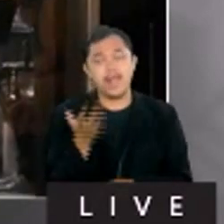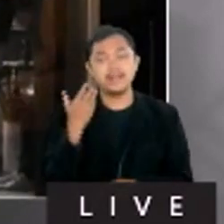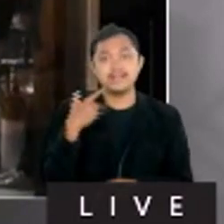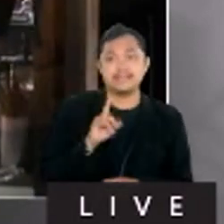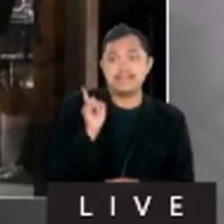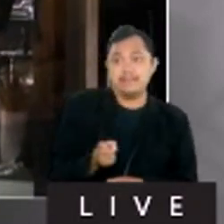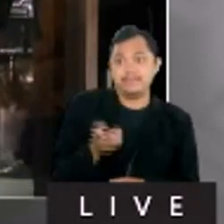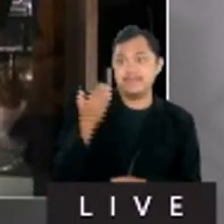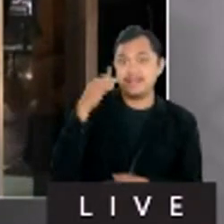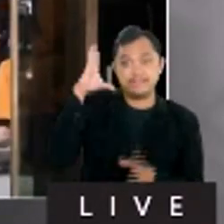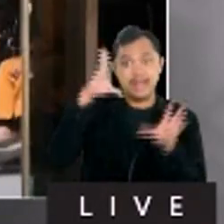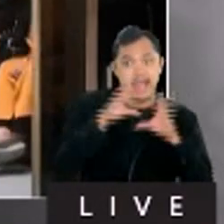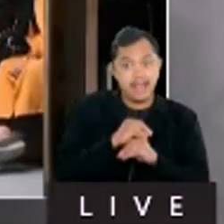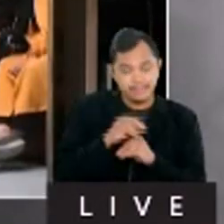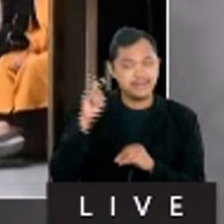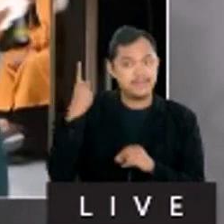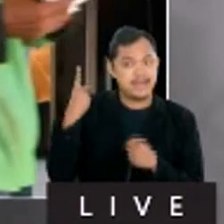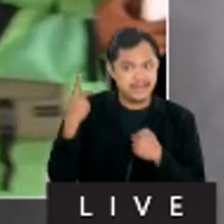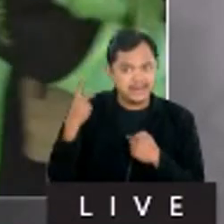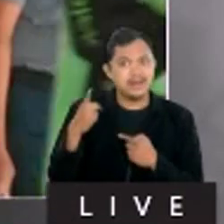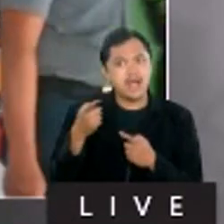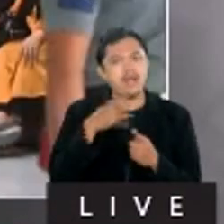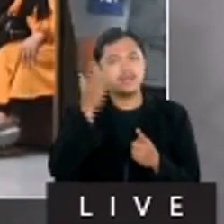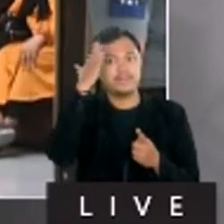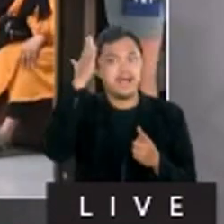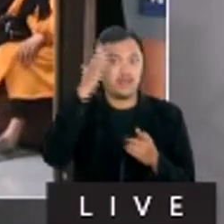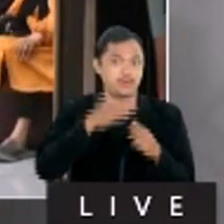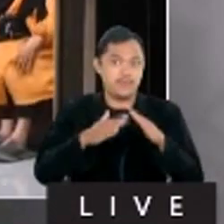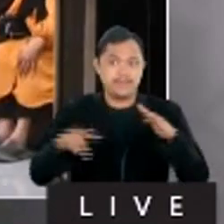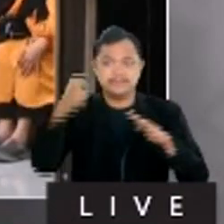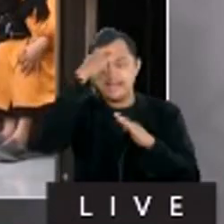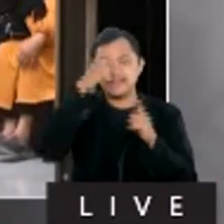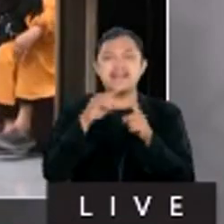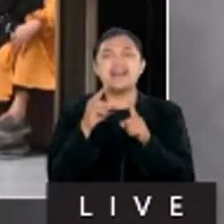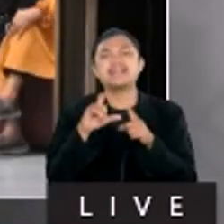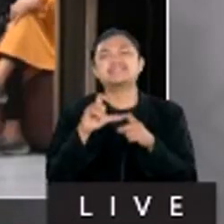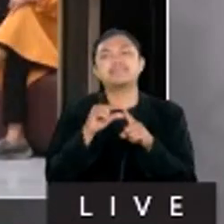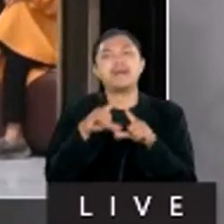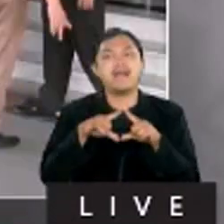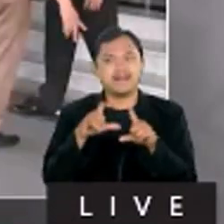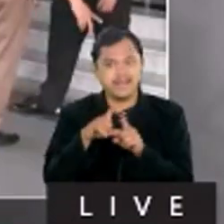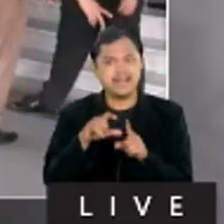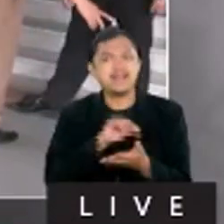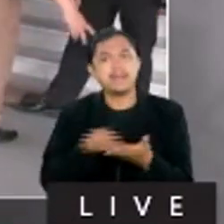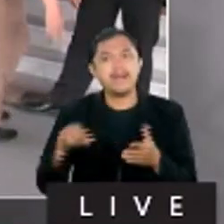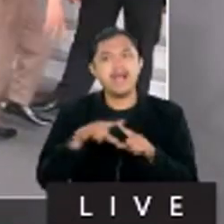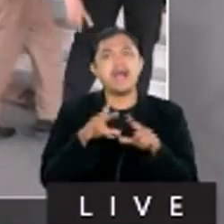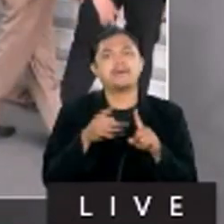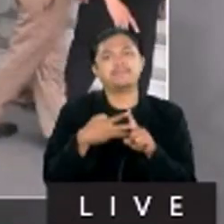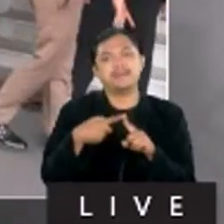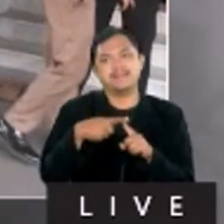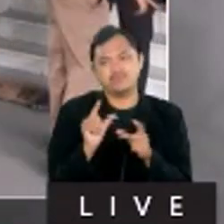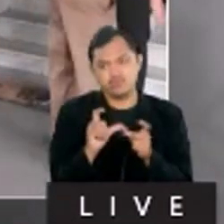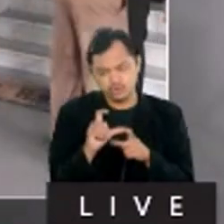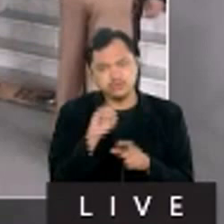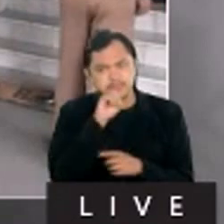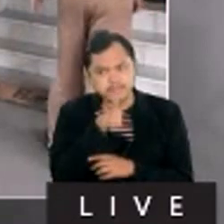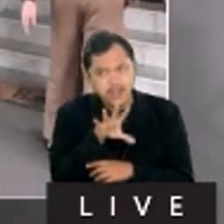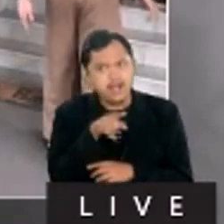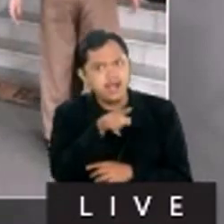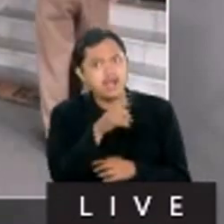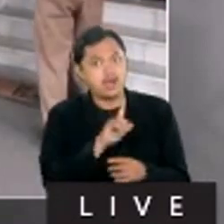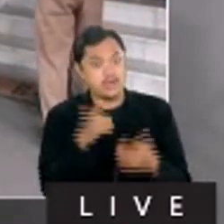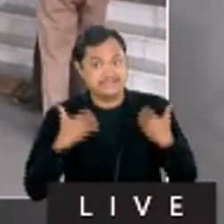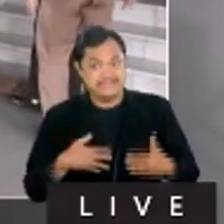malam tadi, Kepala Rumah Sakit RSPAD Dr. Albertus Budi Sulistia menyatakan bahwa saat ini kondisi Lukas NMB sudah